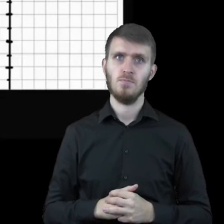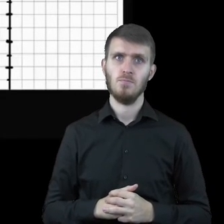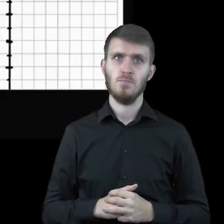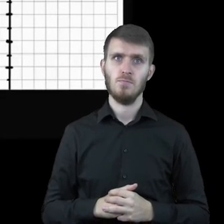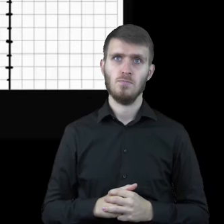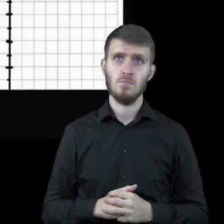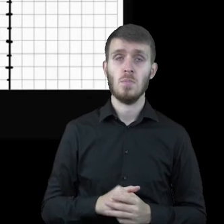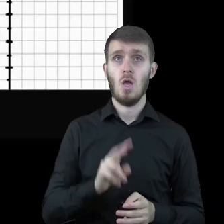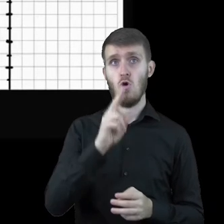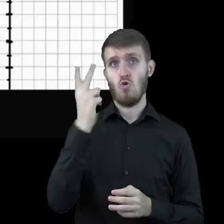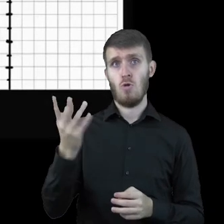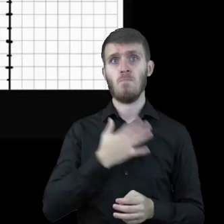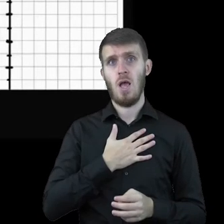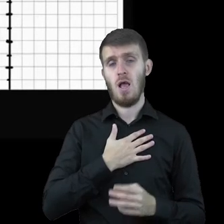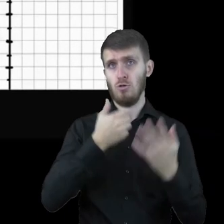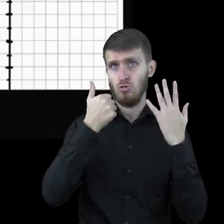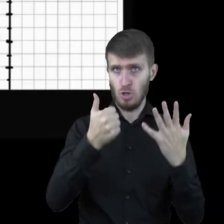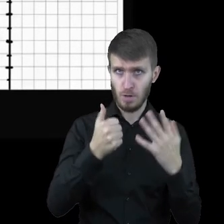2, 5.